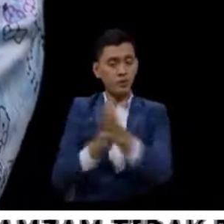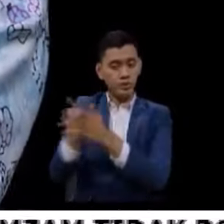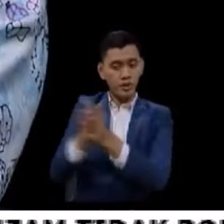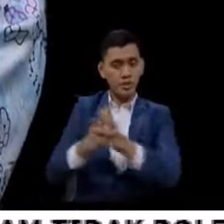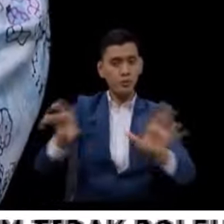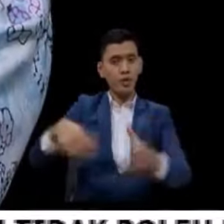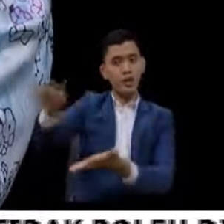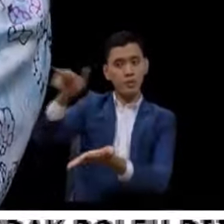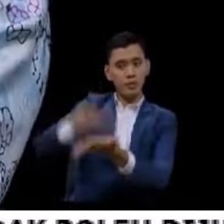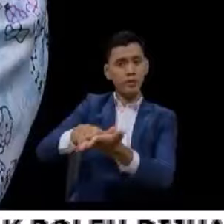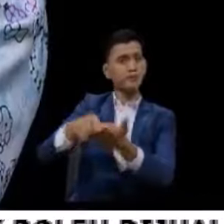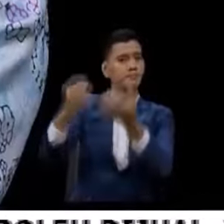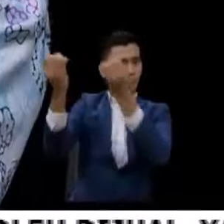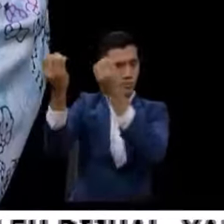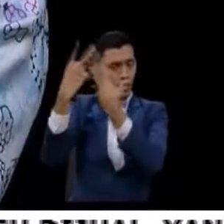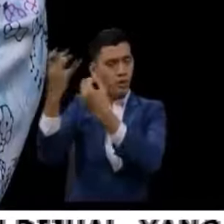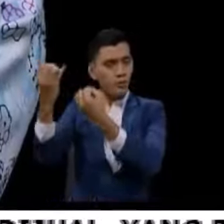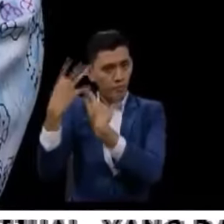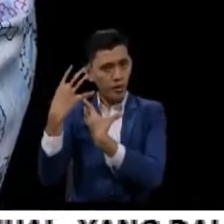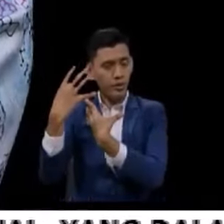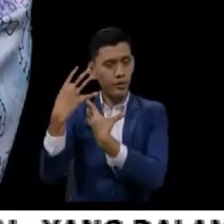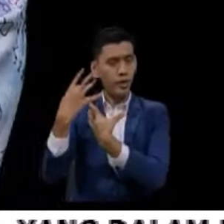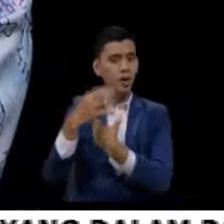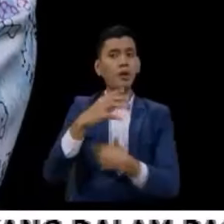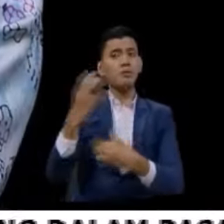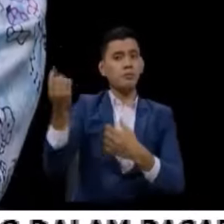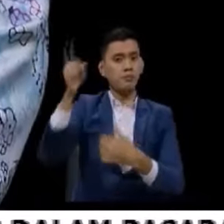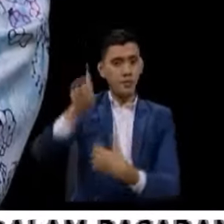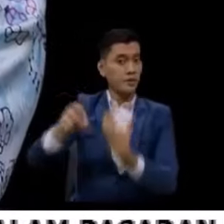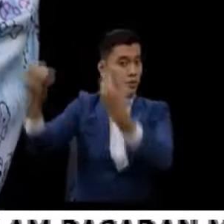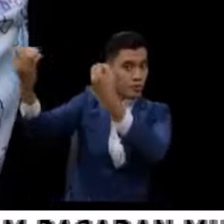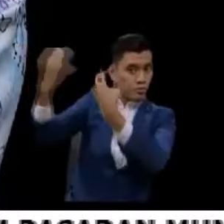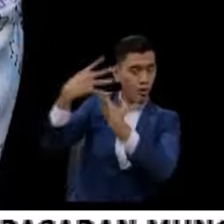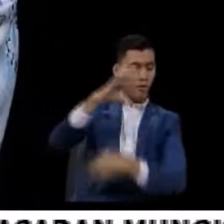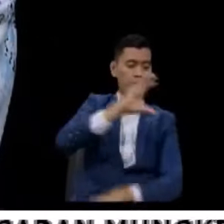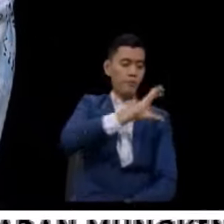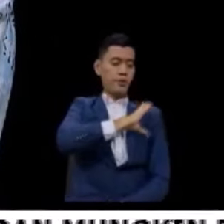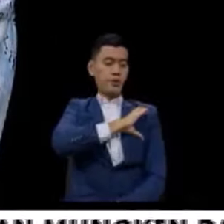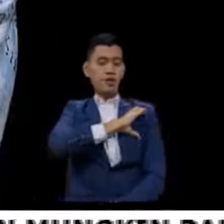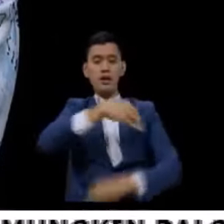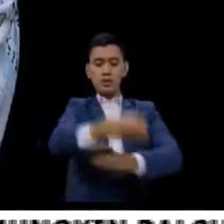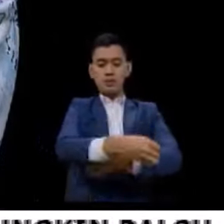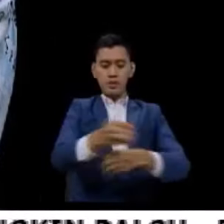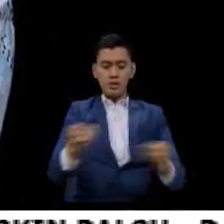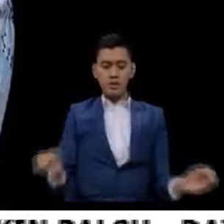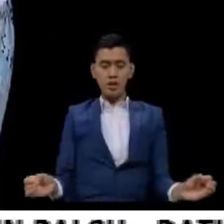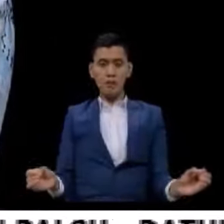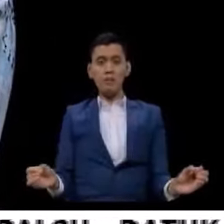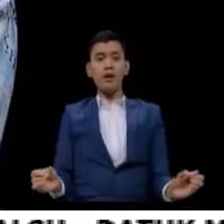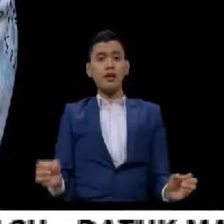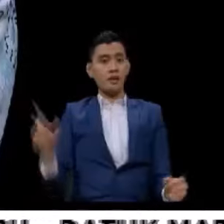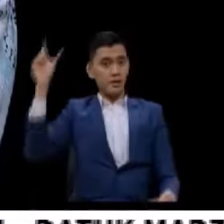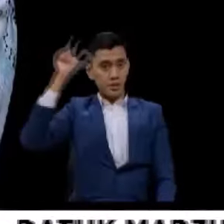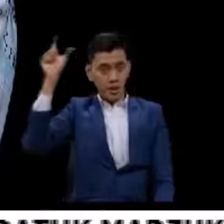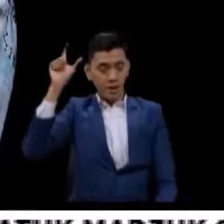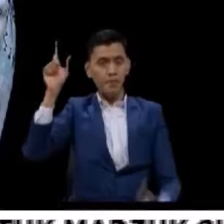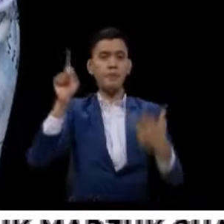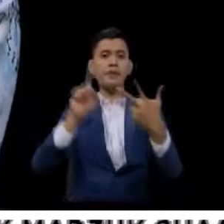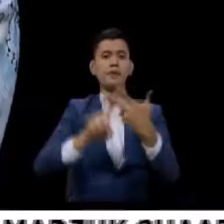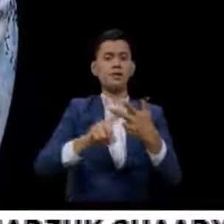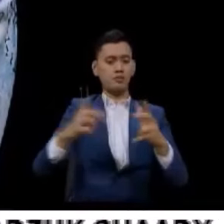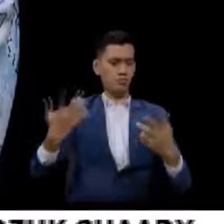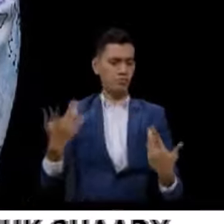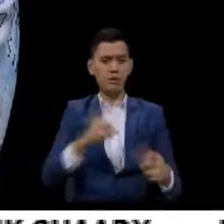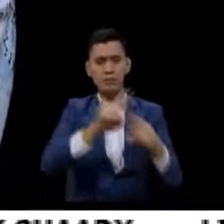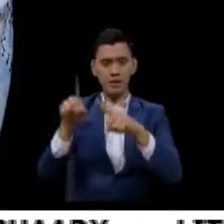buka jaringan dengan lainnya Besok kita beli laporan kepada Polri kepada pejabat agama untuk diambil tindakan kepada mereka